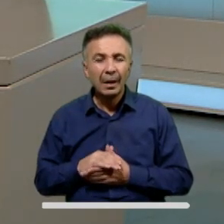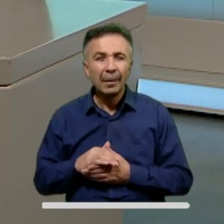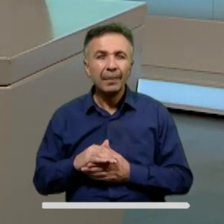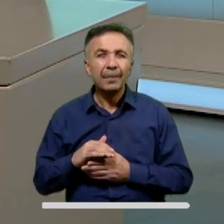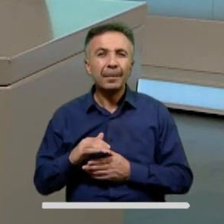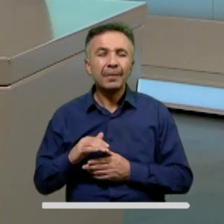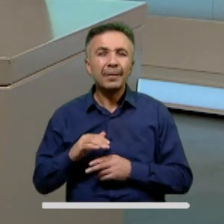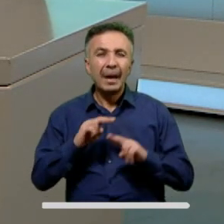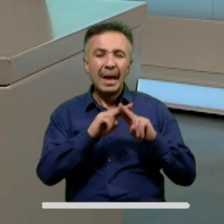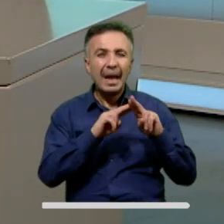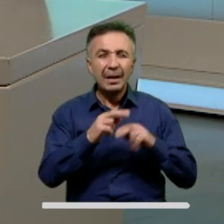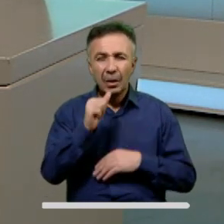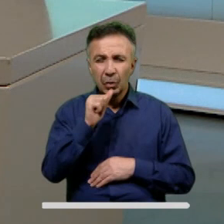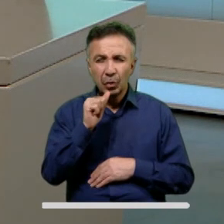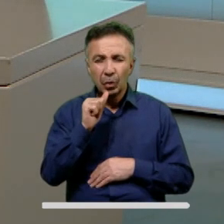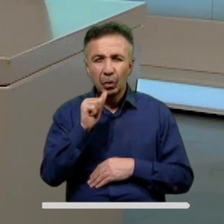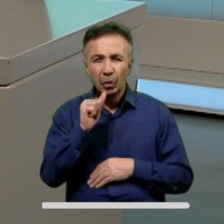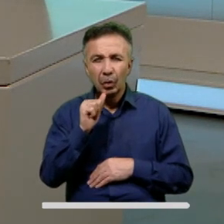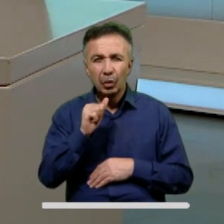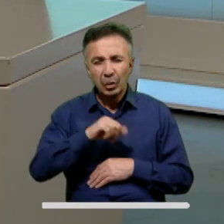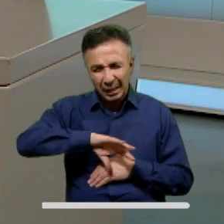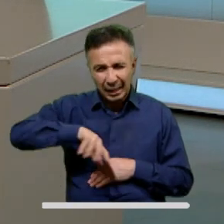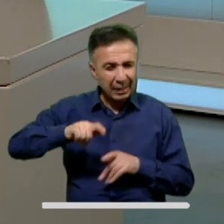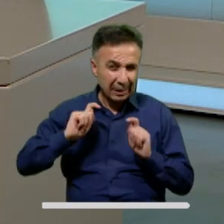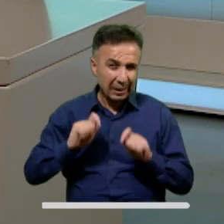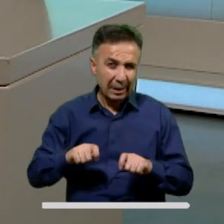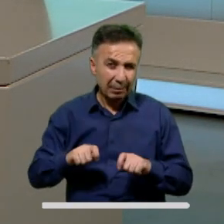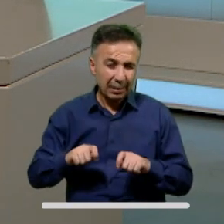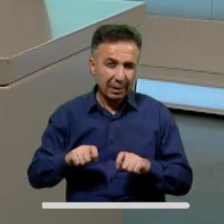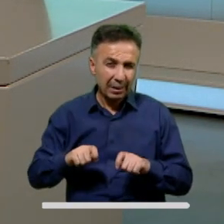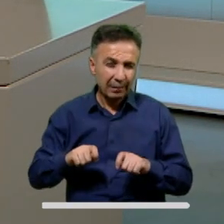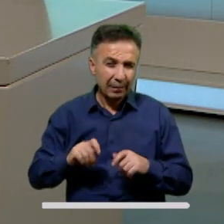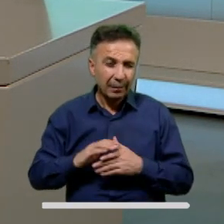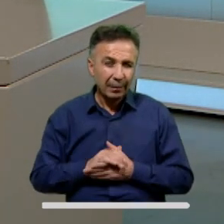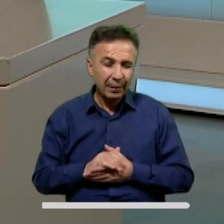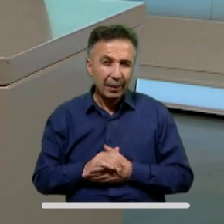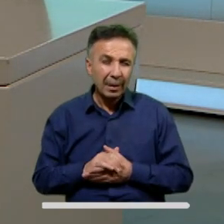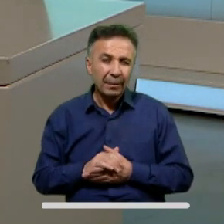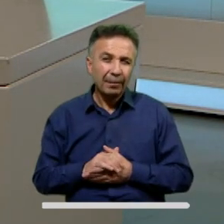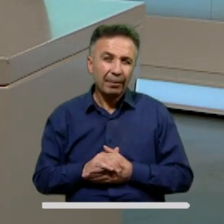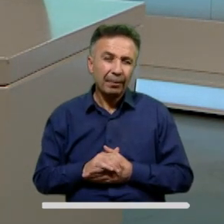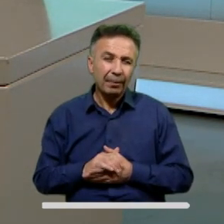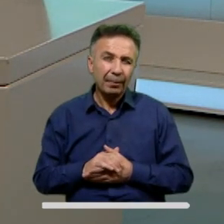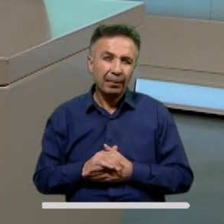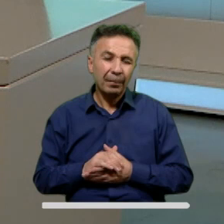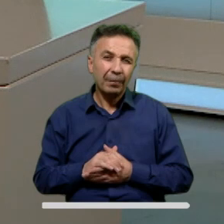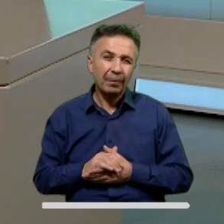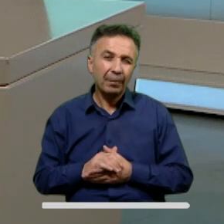su falan kaçak kullandık. Ama şimdi onun şeysini çektim ben şimdiye kadar hep. Şimdi